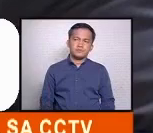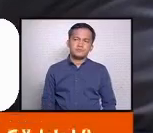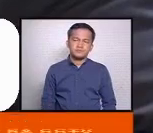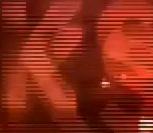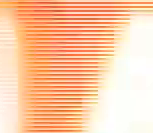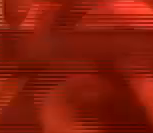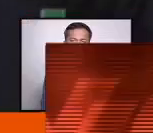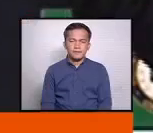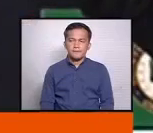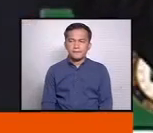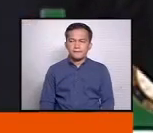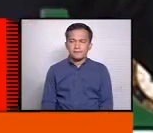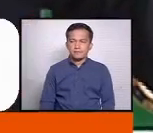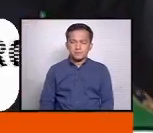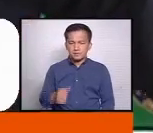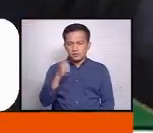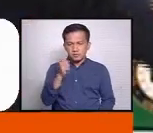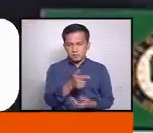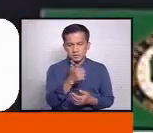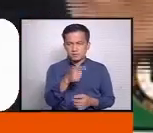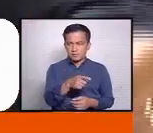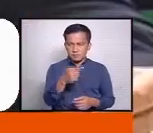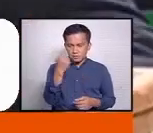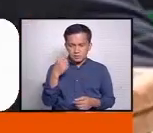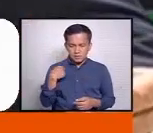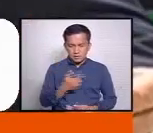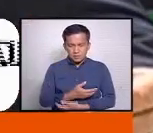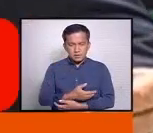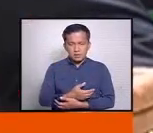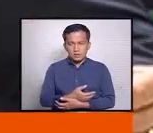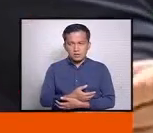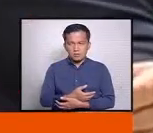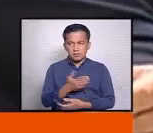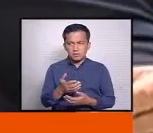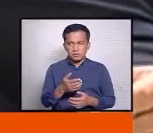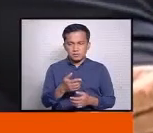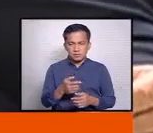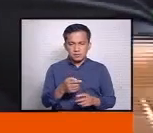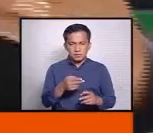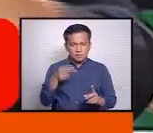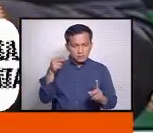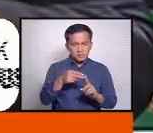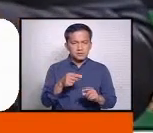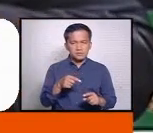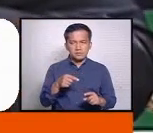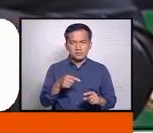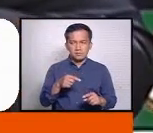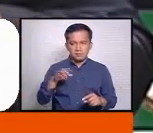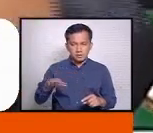operasyon. Ayaw kong barilin yan dahil may bata na karga. Baka matamaan ang bata. Ganun sabihin